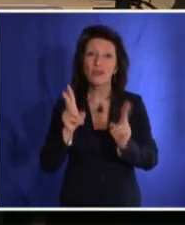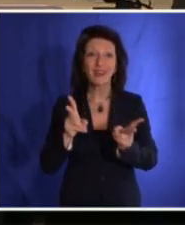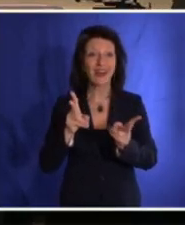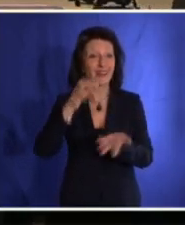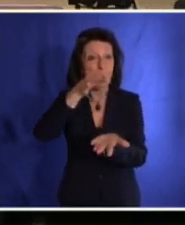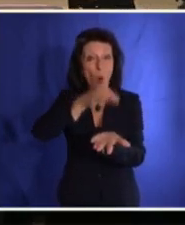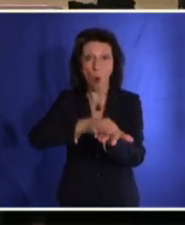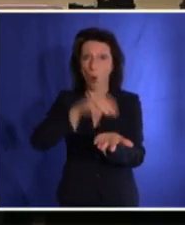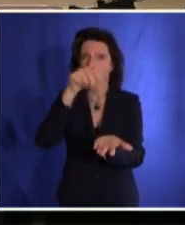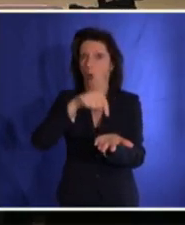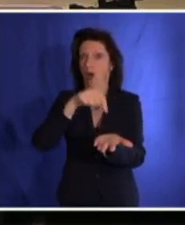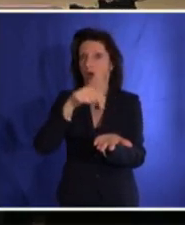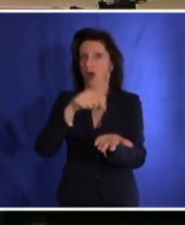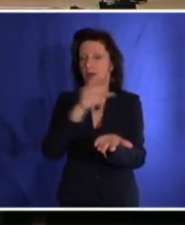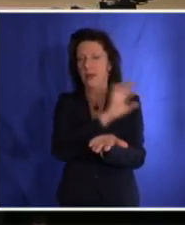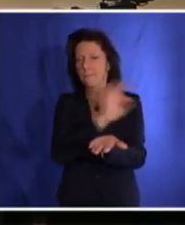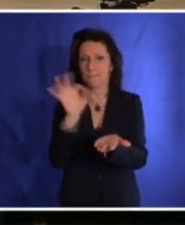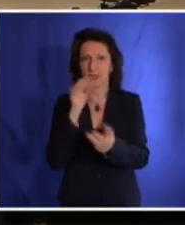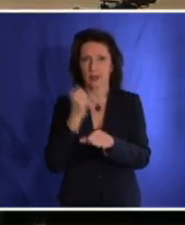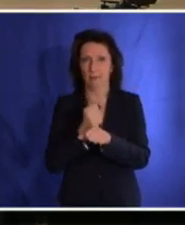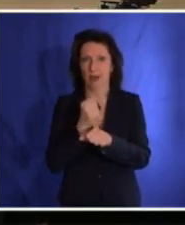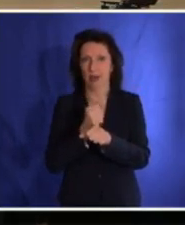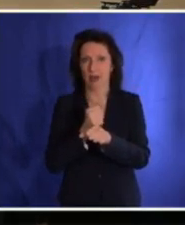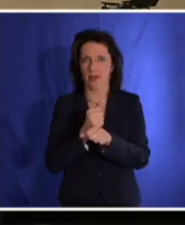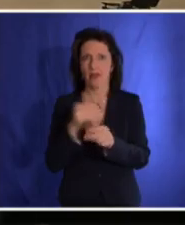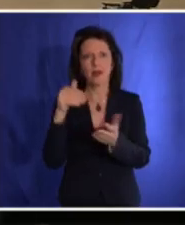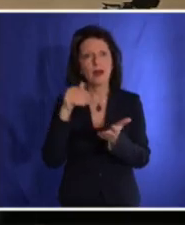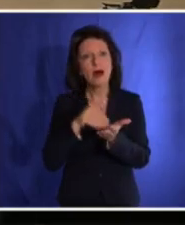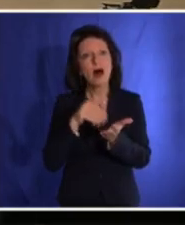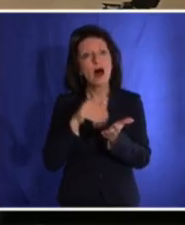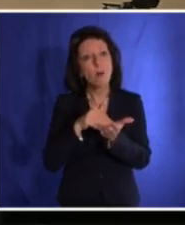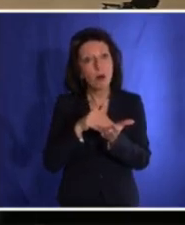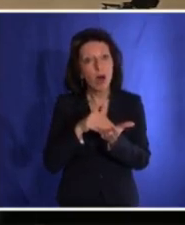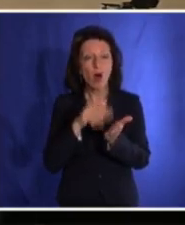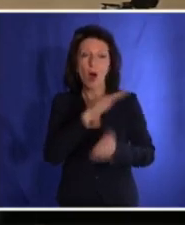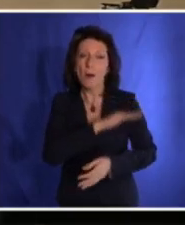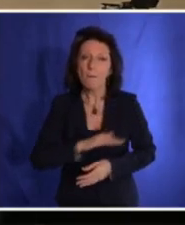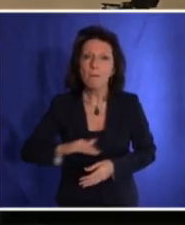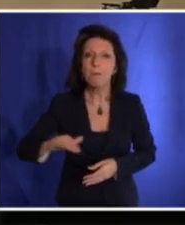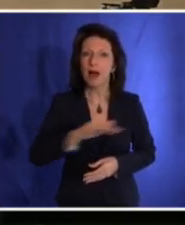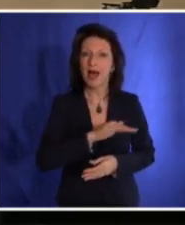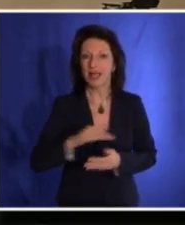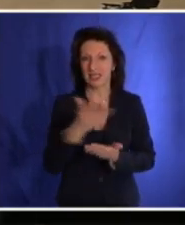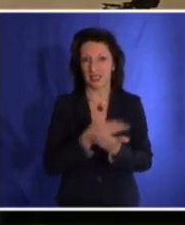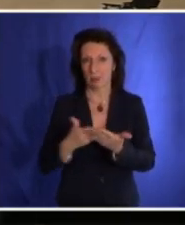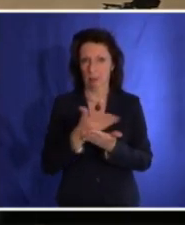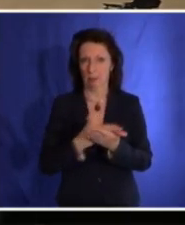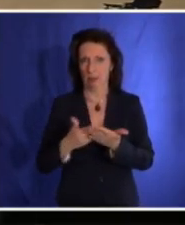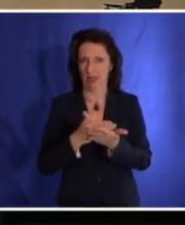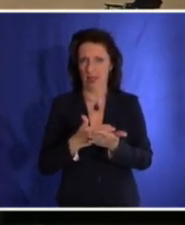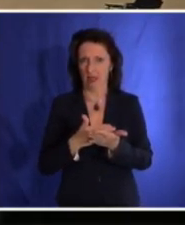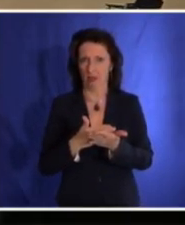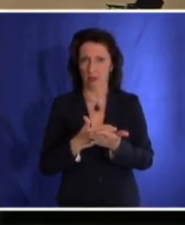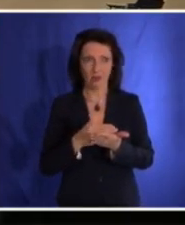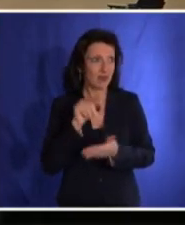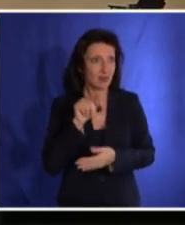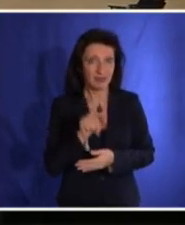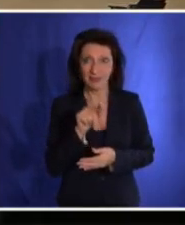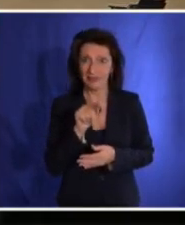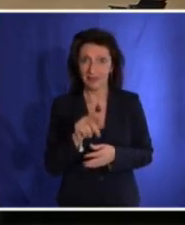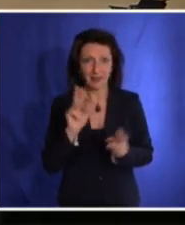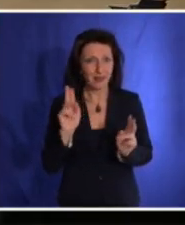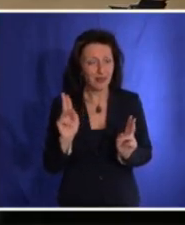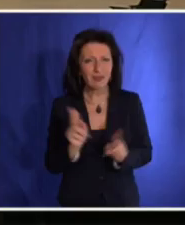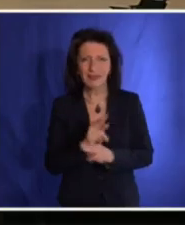besten, eine ökonomische Basisbildung vermitteln. Sie ist unverzichtbarer Bestandteil